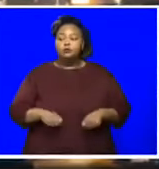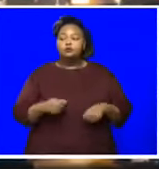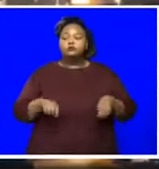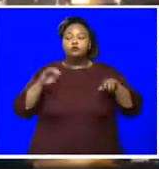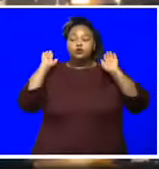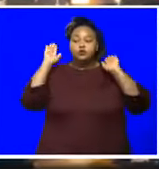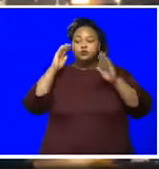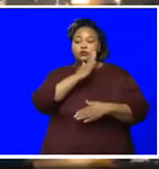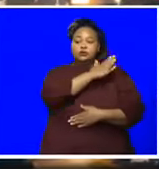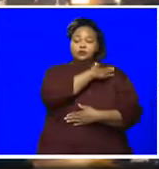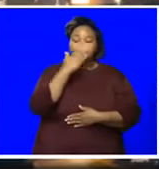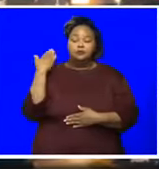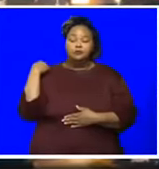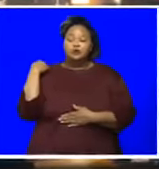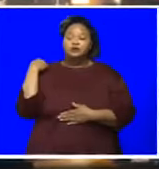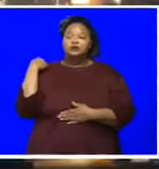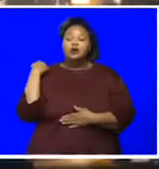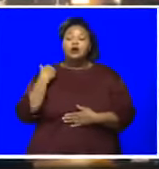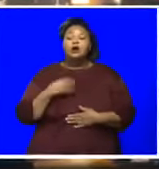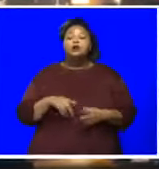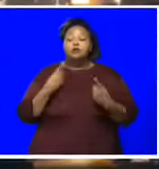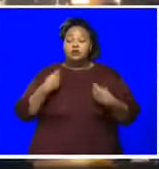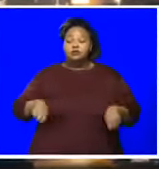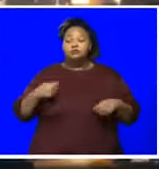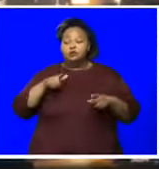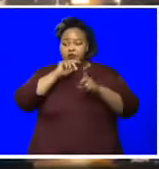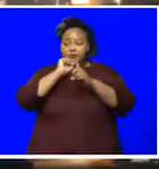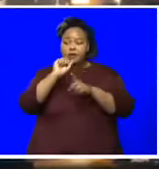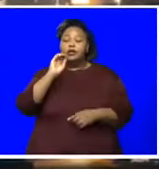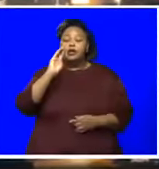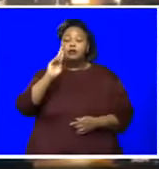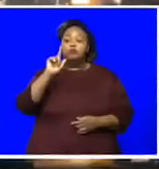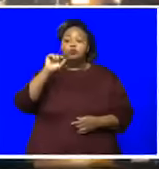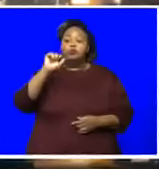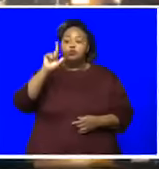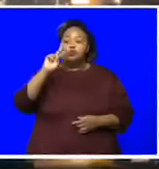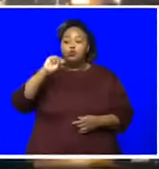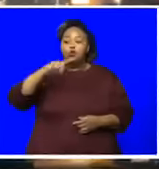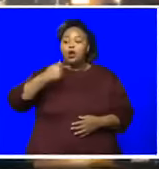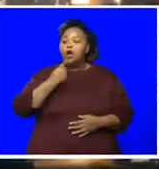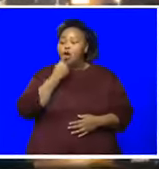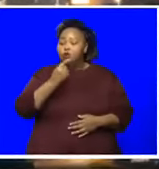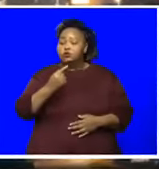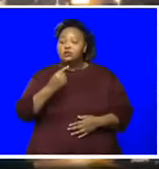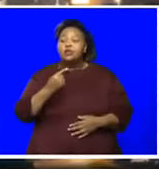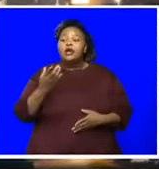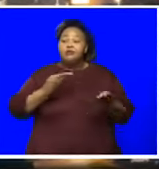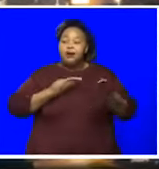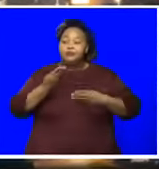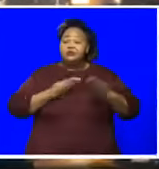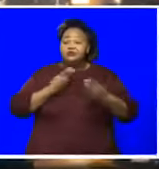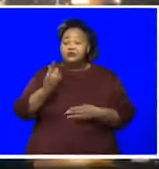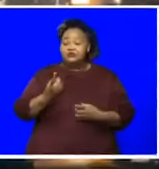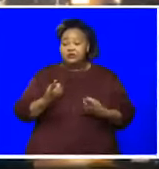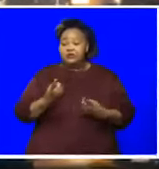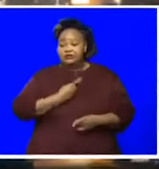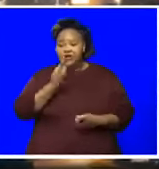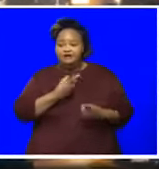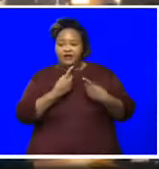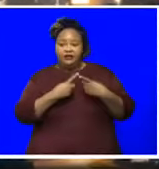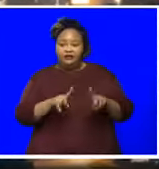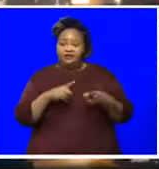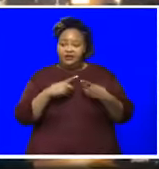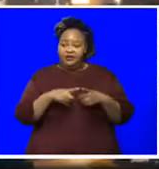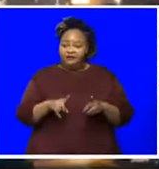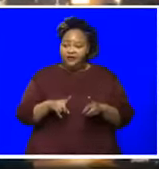Kutemidlalo induna yetemidlalo kuleli Harris Bulunga ithi umthelela wedingapani letitimele letisekela temidlalo so